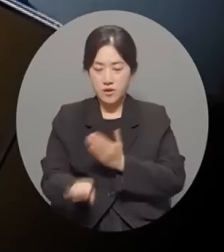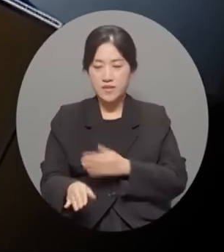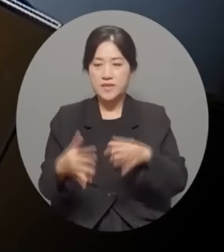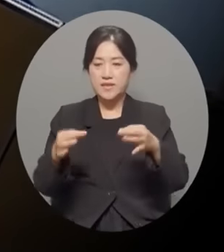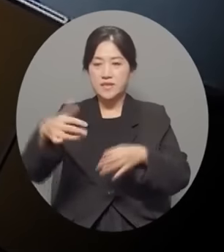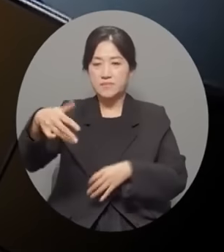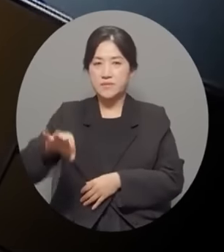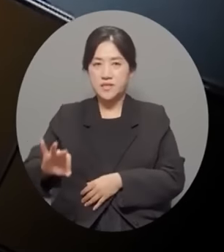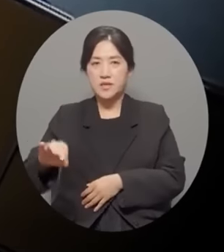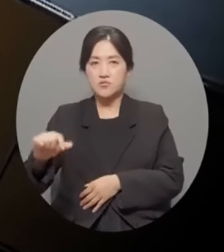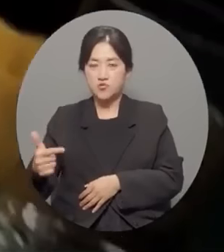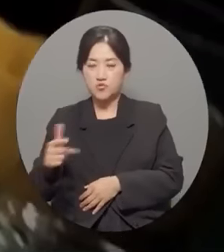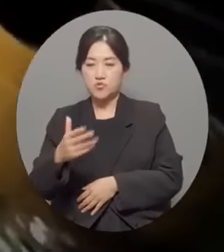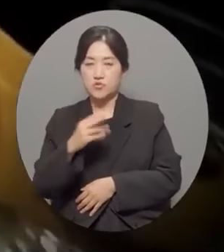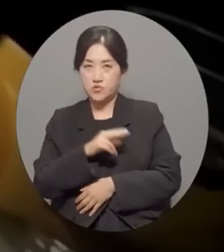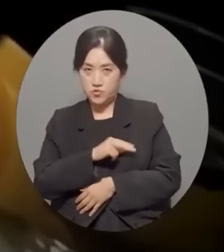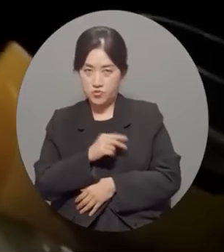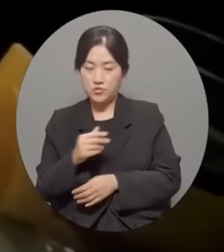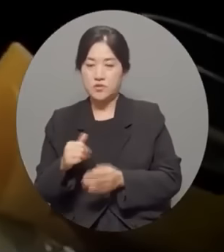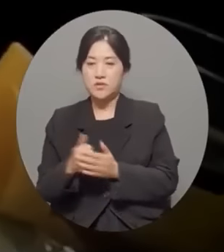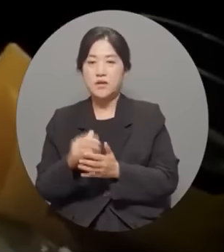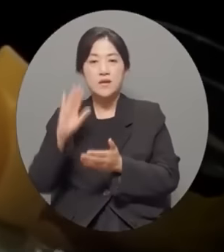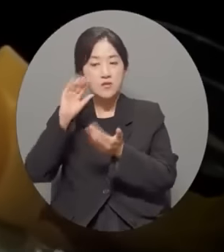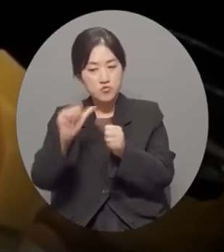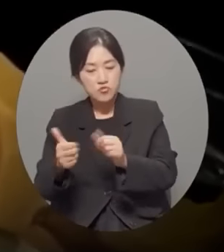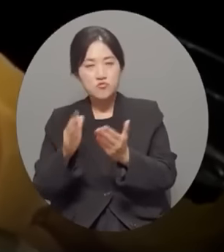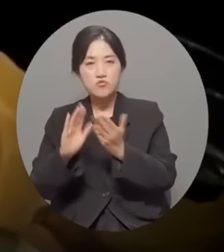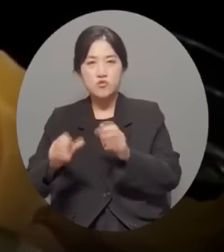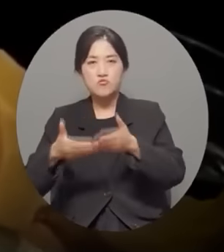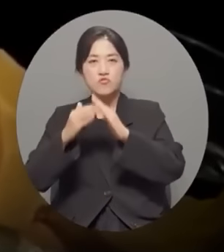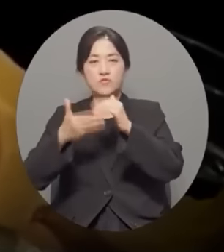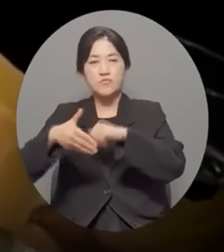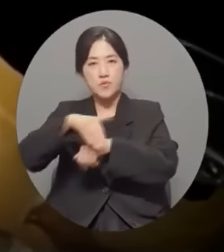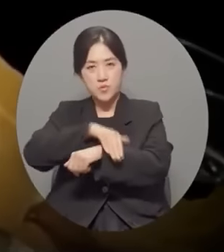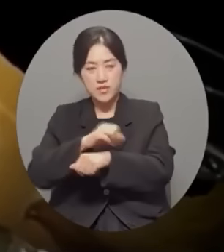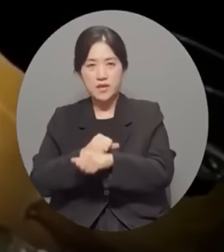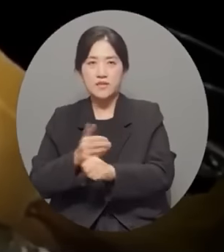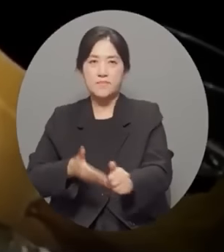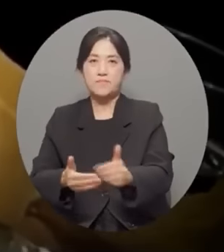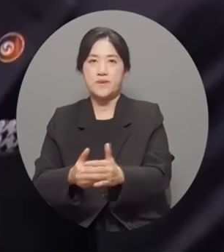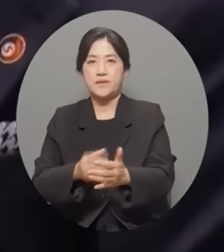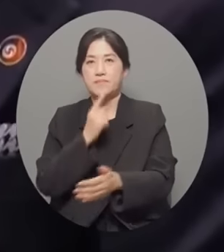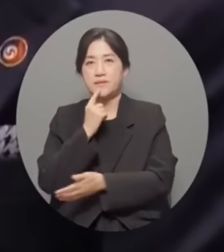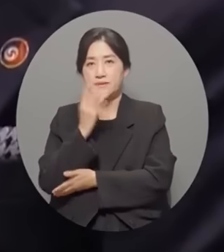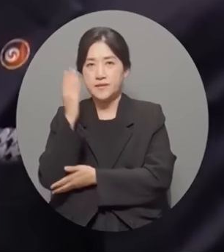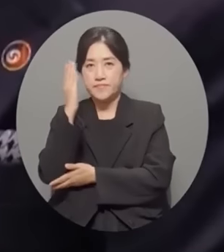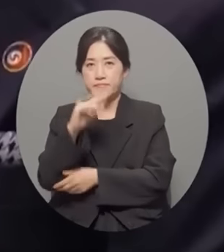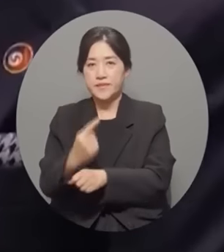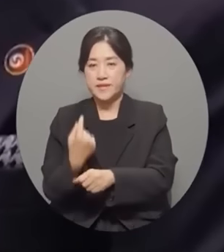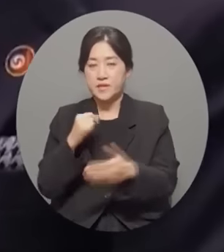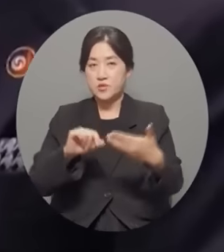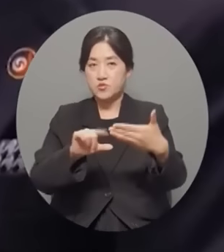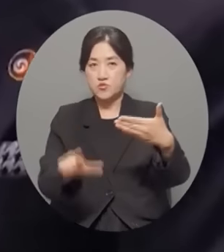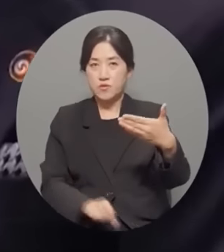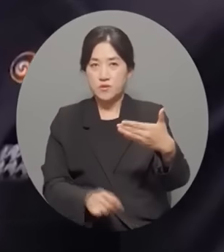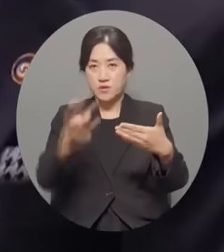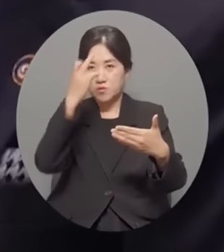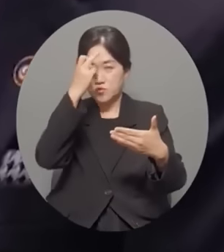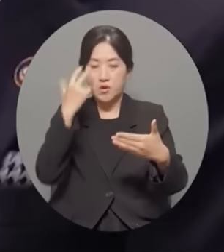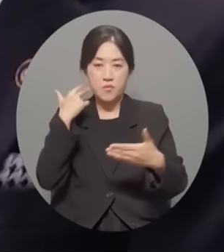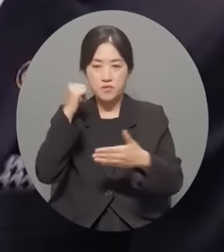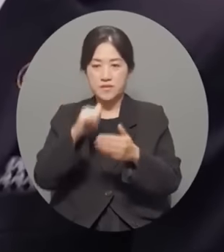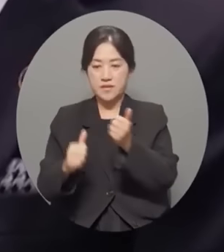김창준 전 의원을 사후에 국립묘지에 안장할 수 있도록 청탁했다고도 했습니다. 작년 9월에는 최 목사가